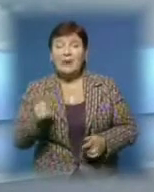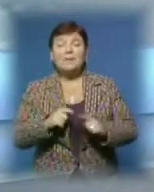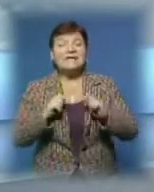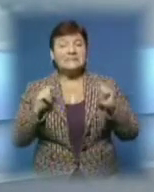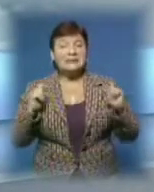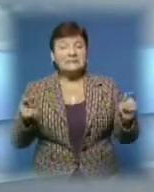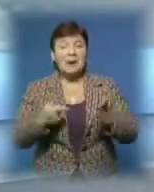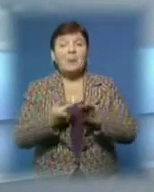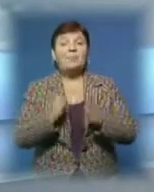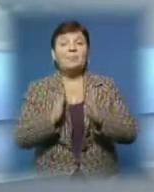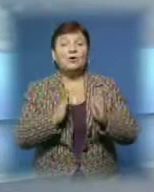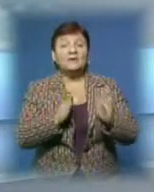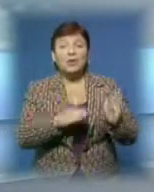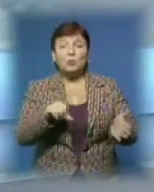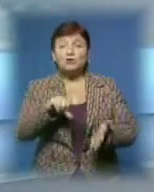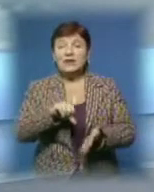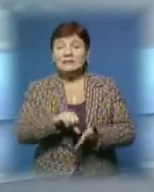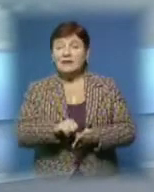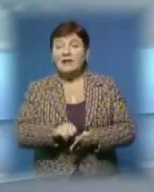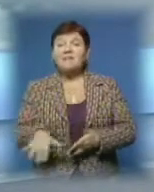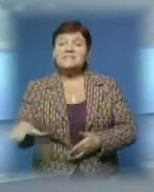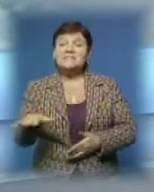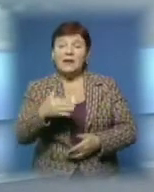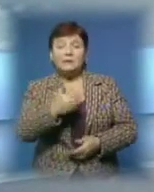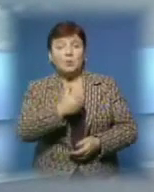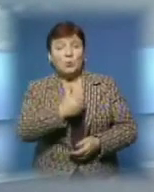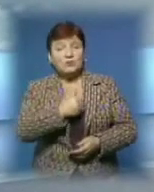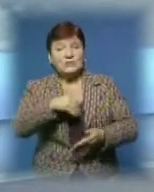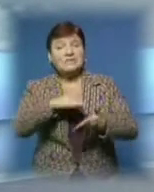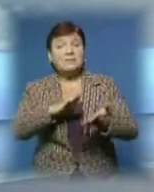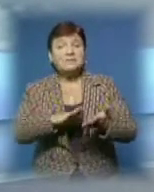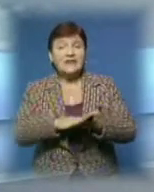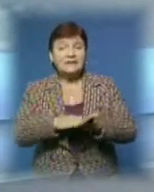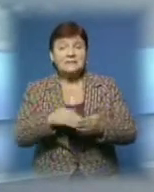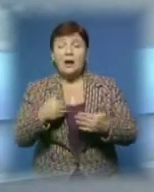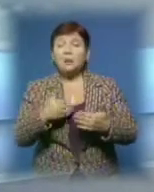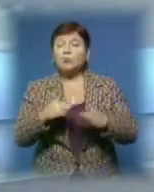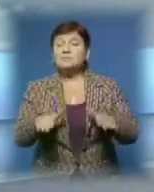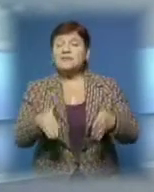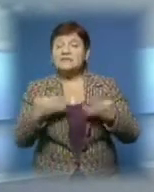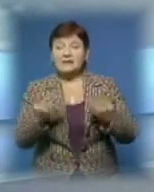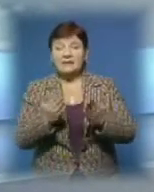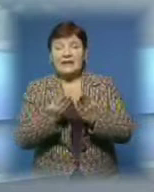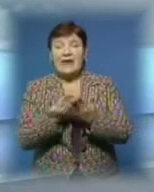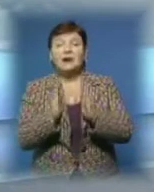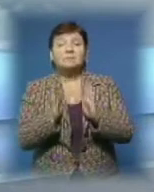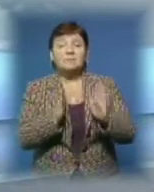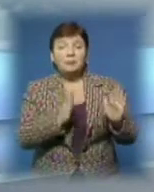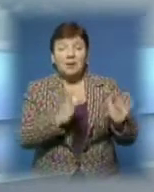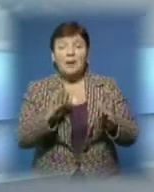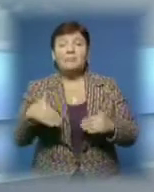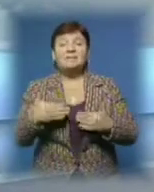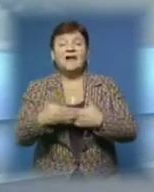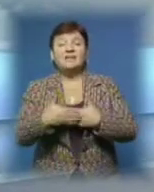презентація бібліотек-учасниць свята, під час чого всяк охочий зможе записатись до будь-якої з представлених книгозбірень. Опісля двері